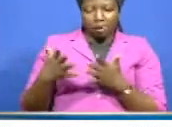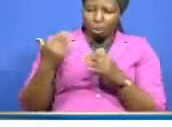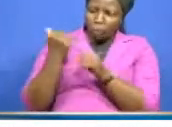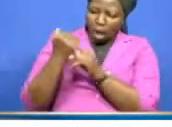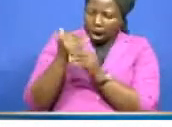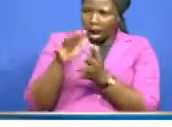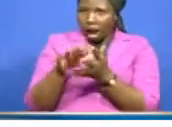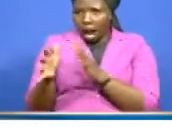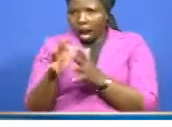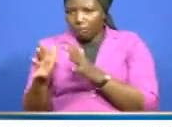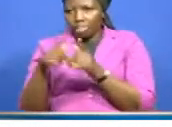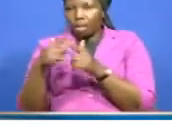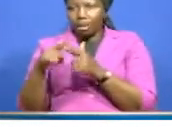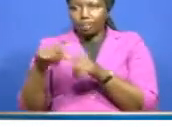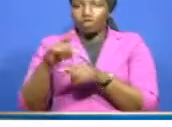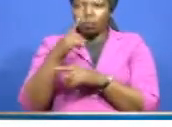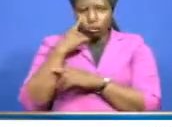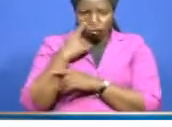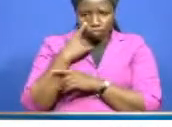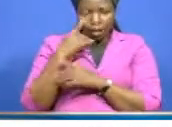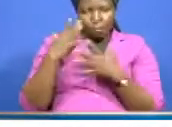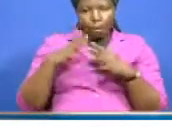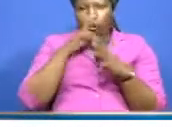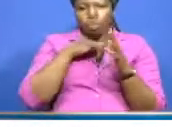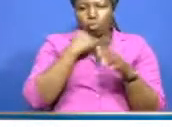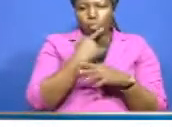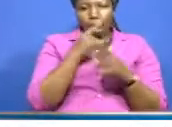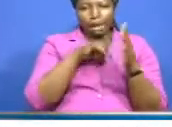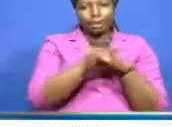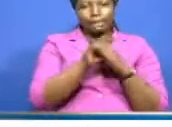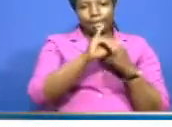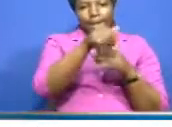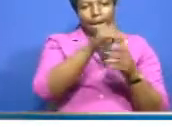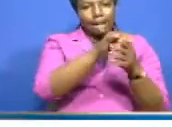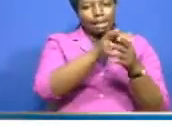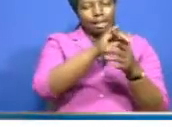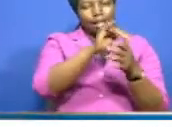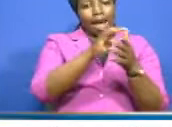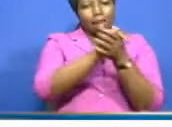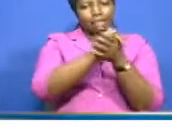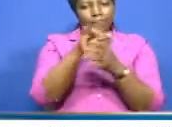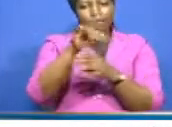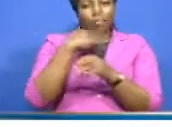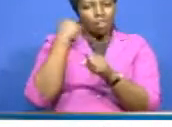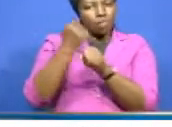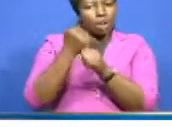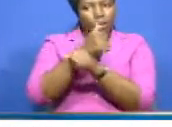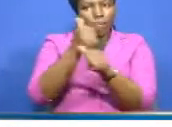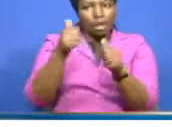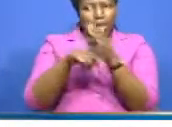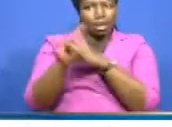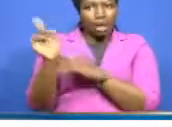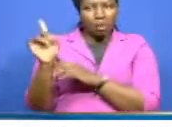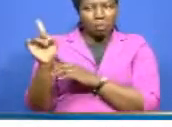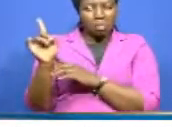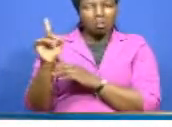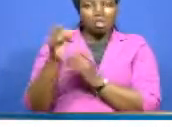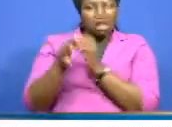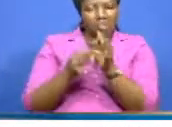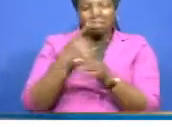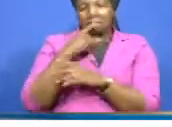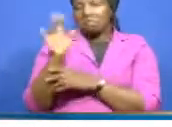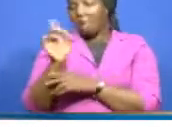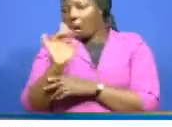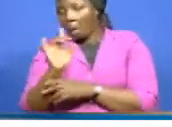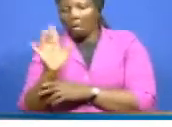hao walio kwenye handshake wamewafanyia kazi ambao wanahitaji Nairobi. Kama watasema hapana,